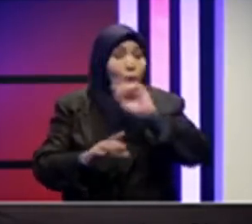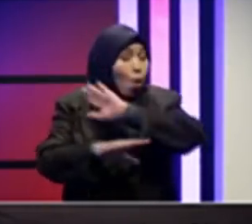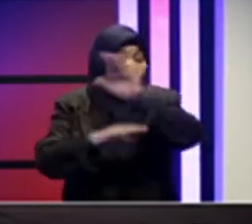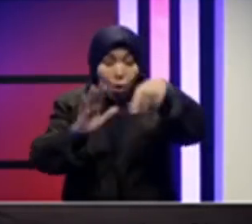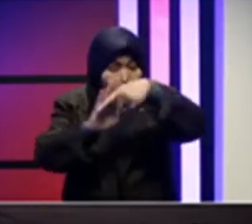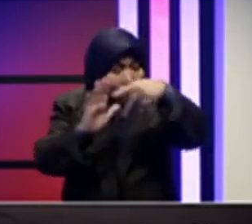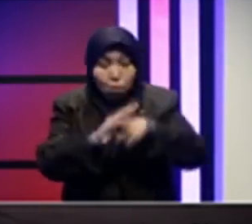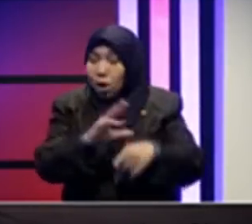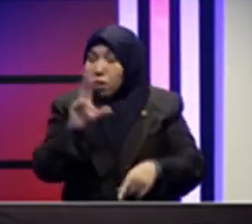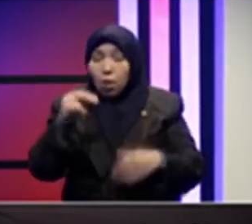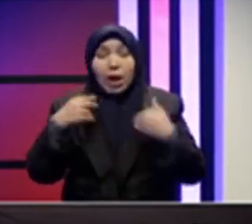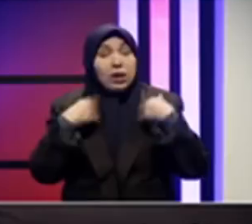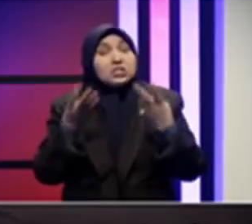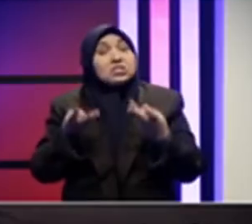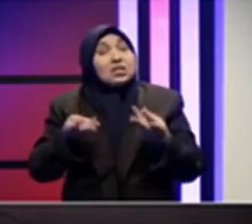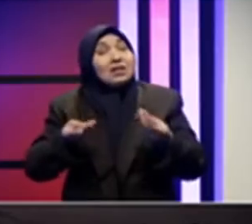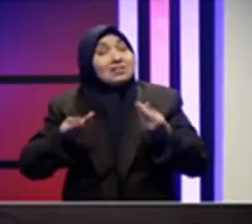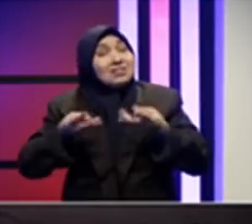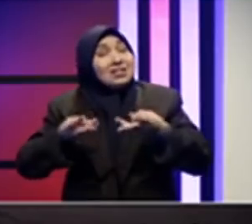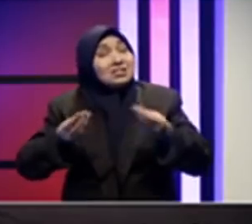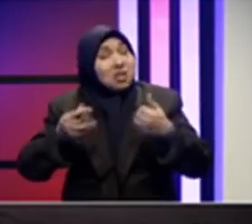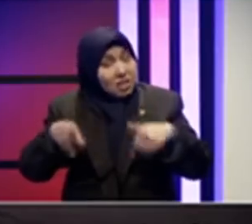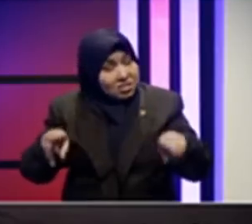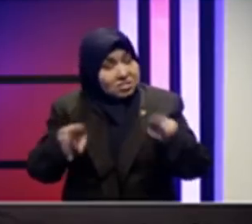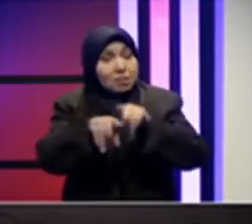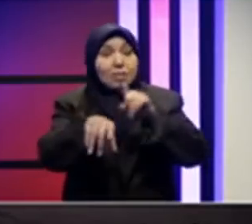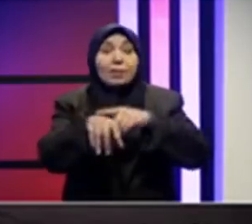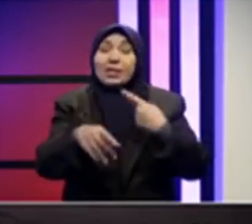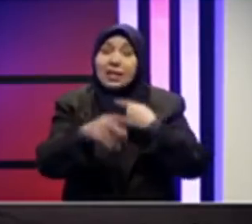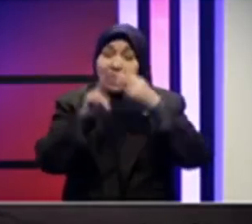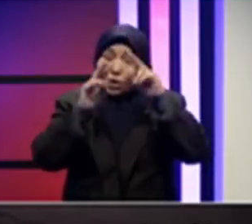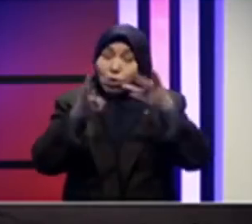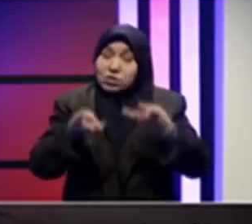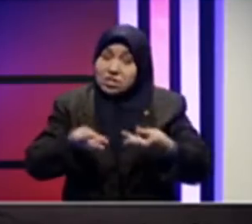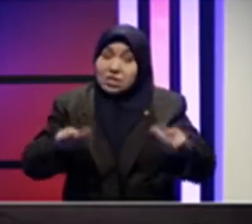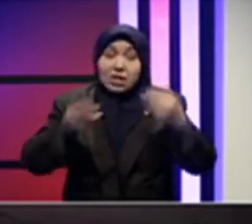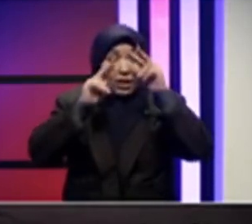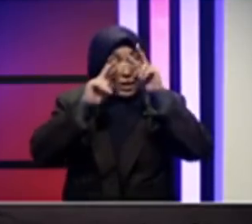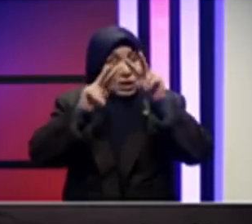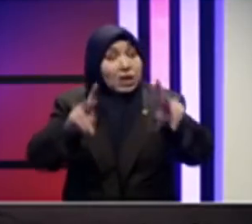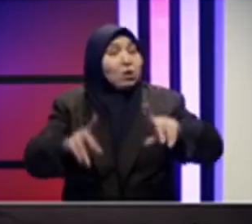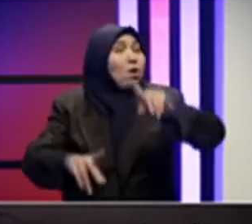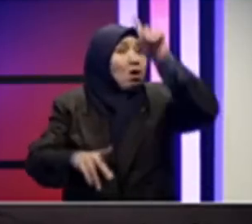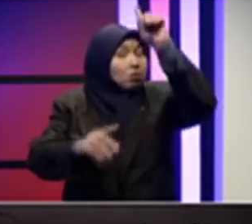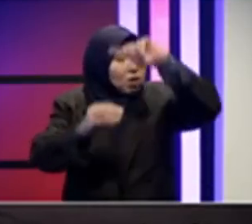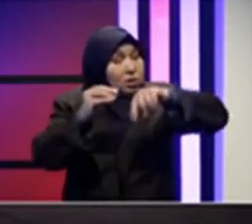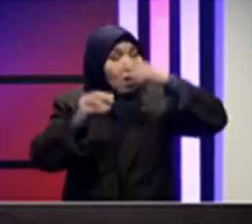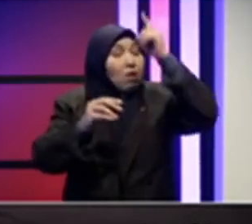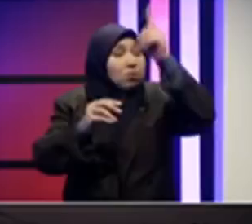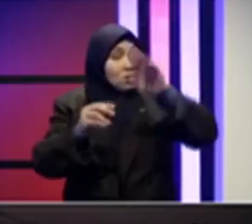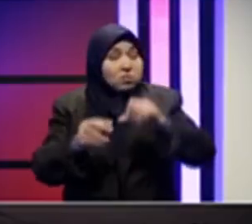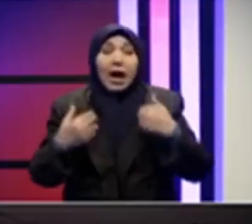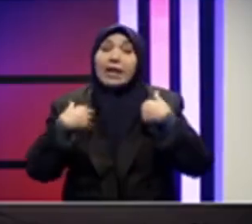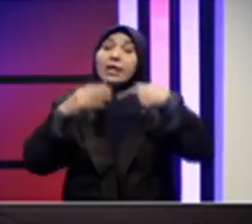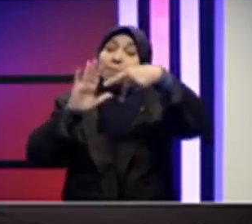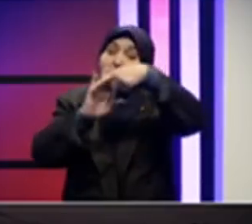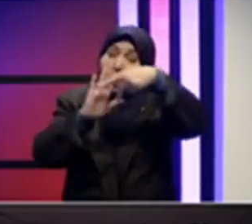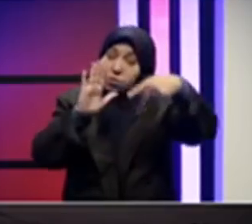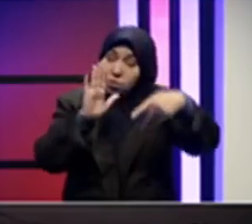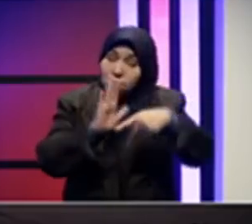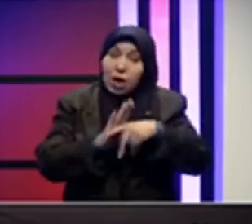ada zikir-zikir. Dalam masa yang sama, kalau kita tengok zikir, kita tengok tentang Allah SWT, ada juga peraturan-peraturan